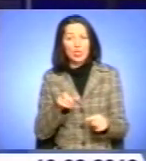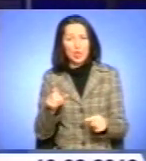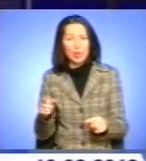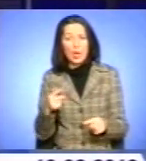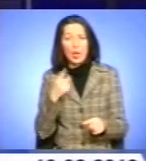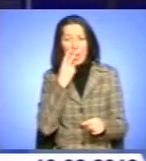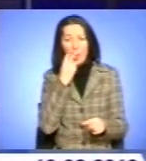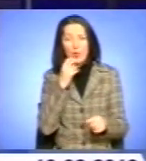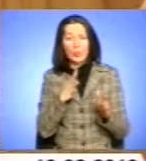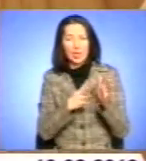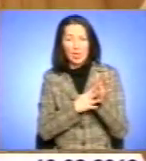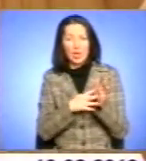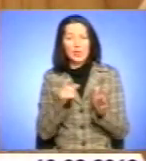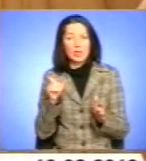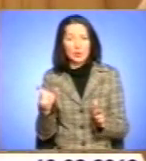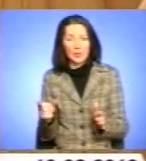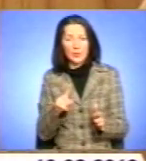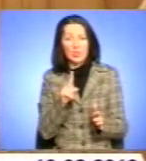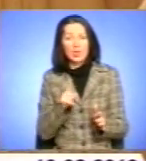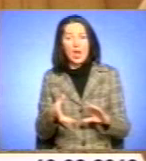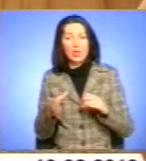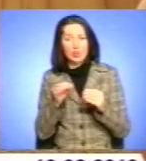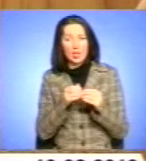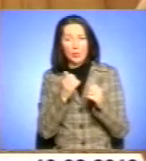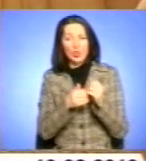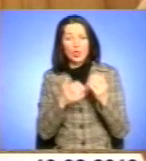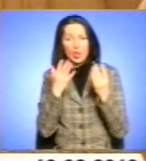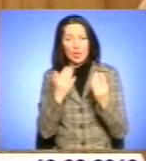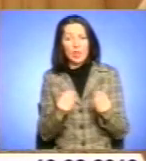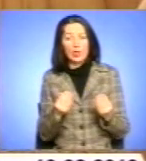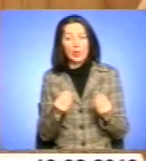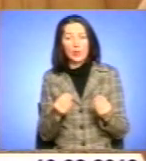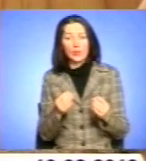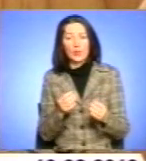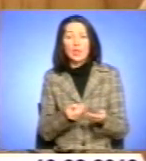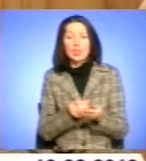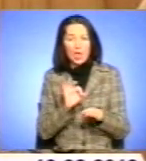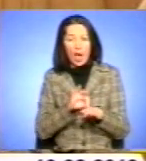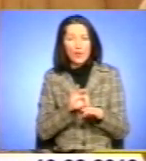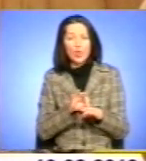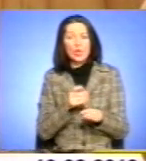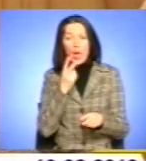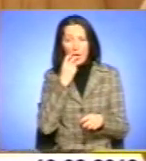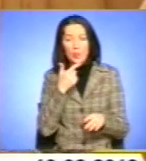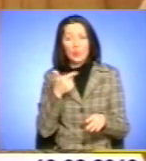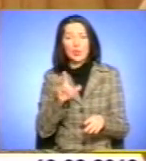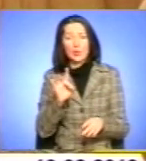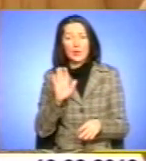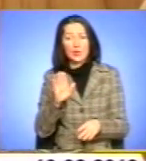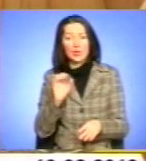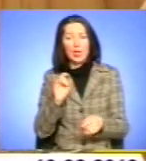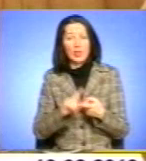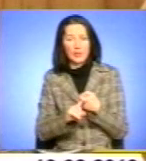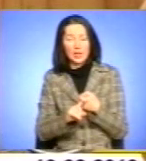– 9 осіб. За результатами щоденного моніторингу захворюваності на грип та гострі респіраторно-вірусні